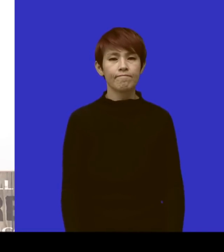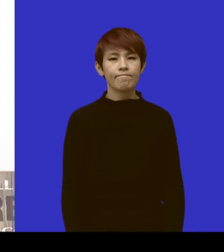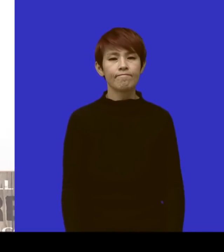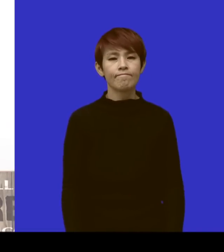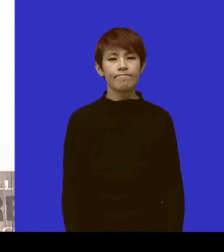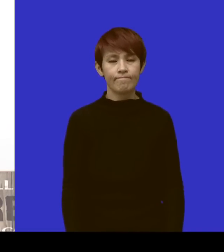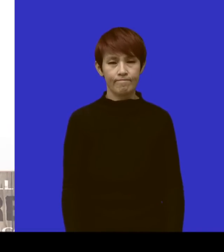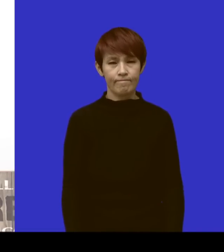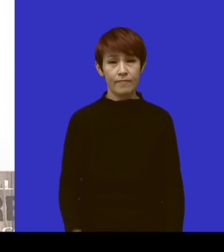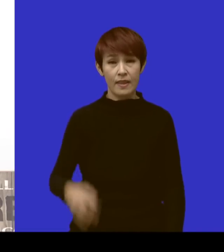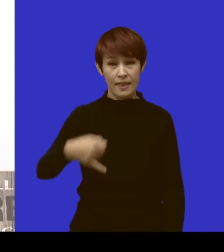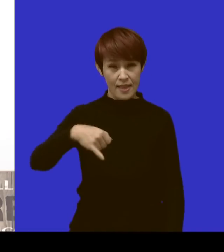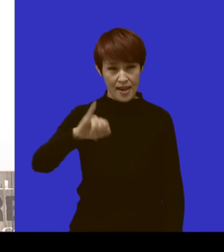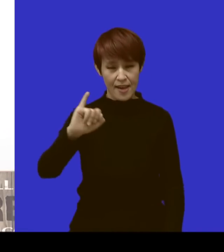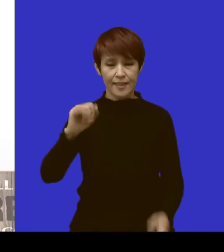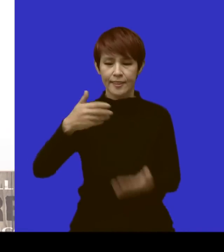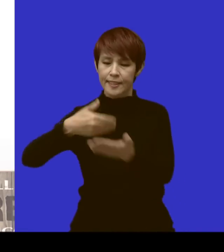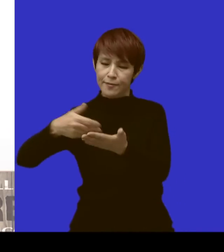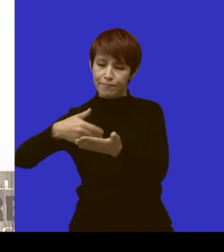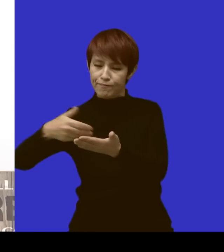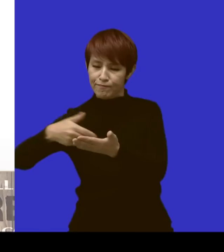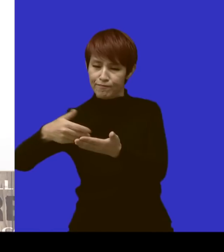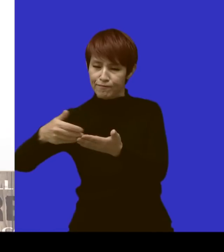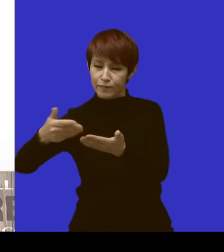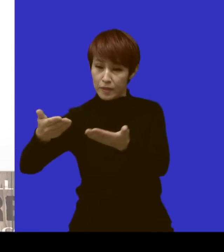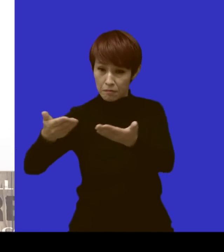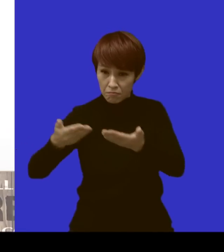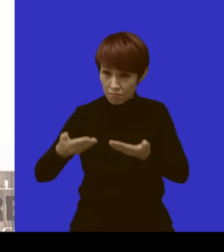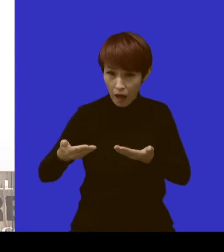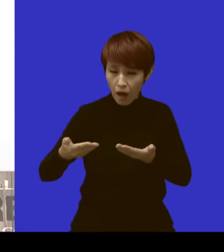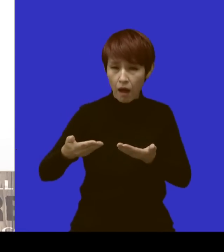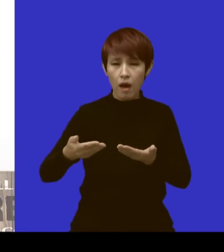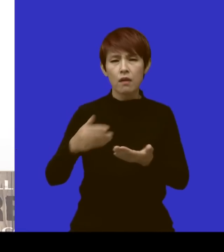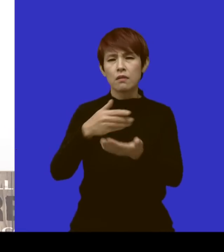그림으로 소통하던 아이가 그림을 못 그리게 된 그 상황 앞에